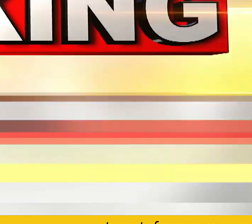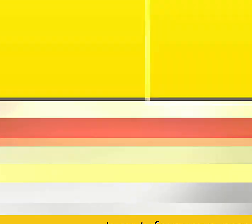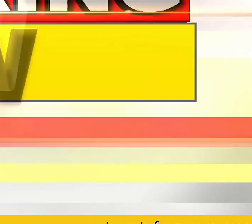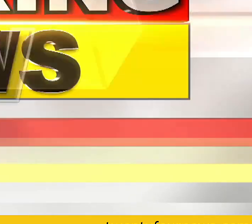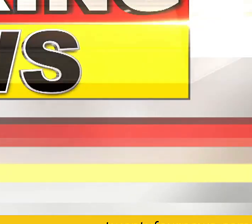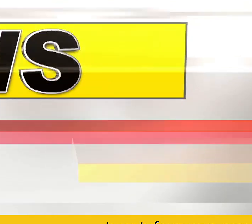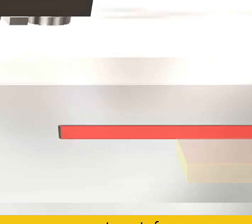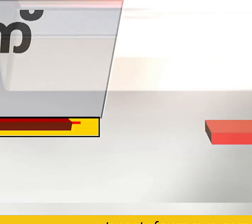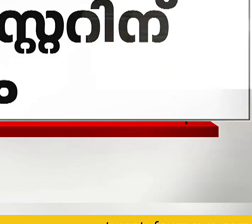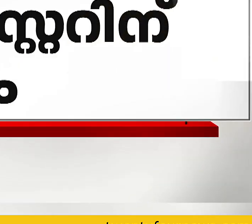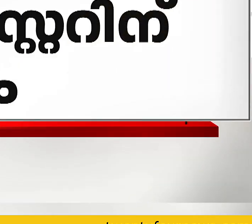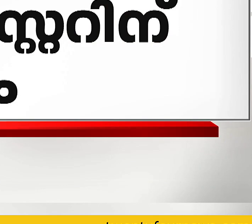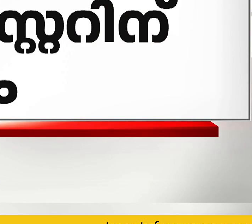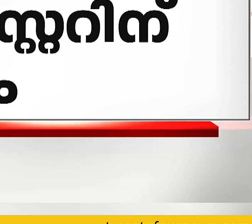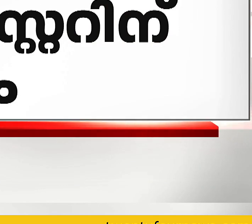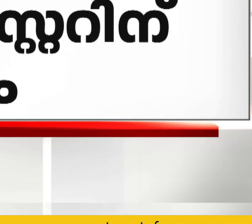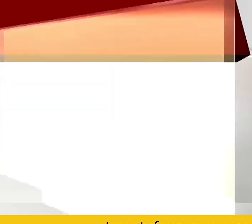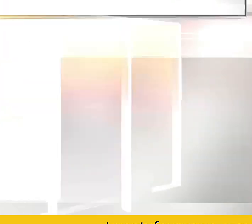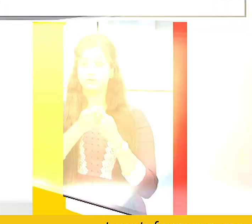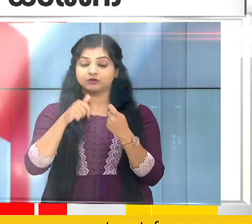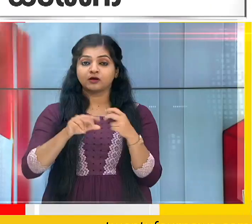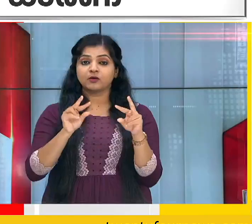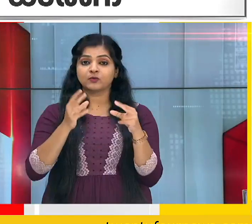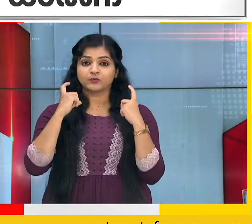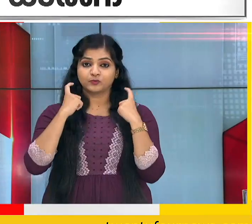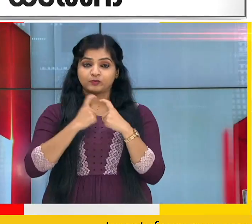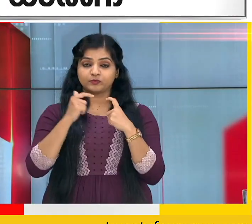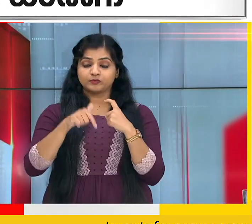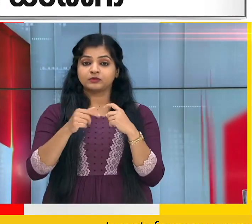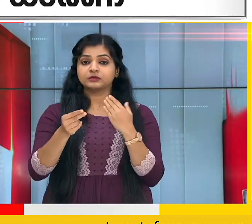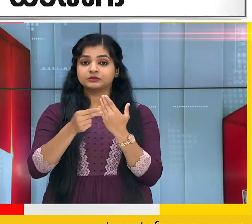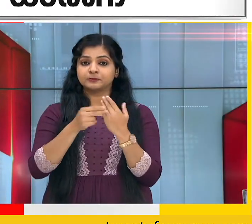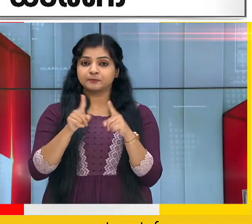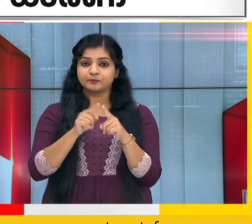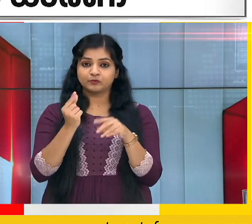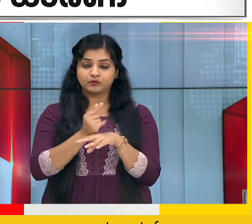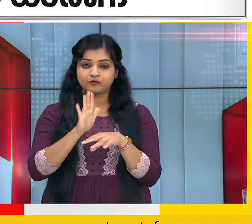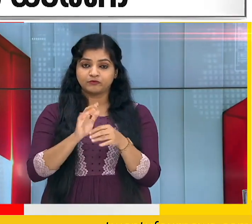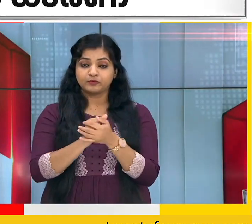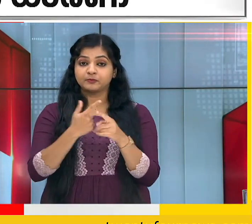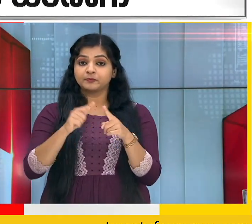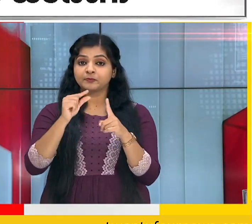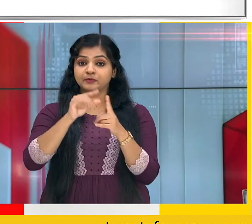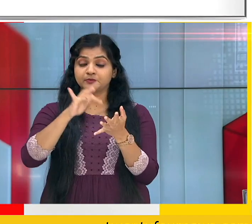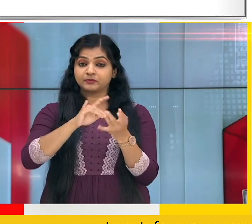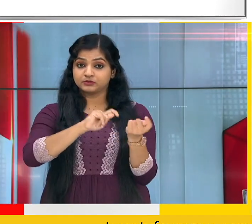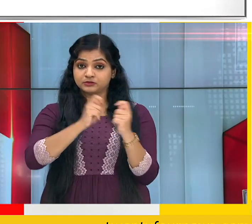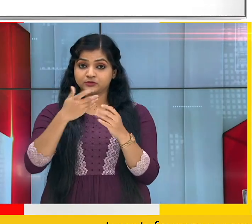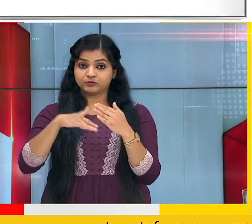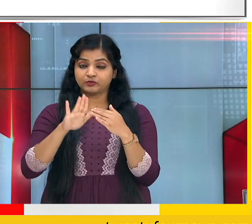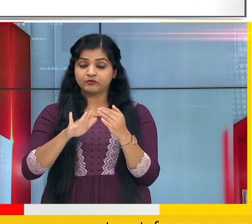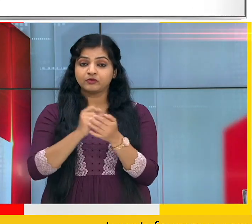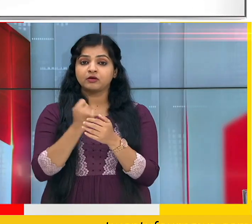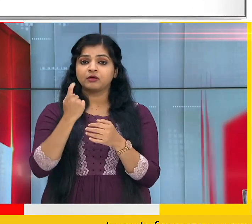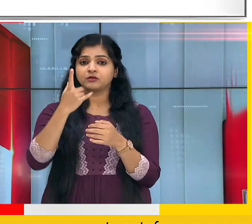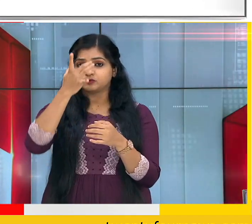ഘടകമാണ്. നിലവിൽ വനംവകുപ്പിന്റെ കയ്യിൽ ഇപ്പോഴുള്ള റേഡിയോ കോളർ, അത് സിം ഉപയോഗിച്ചുള്ളതാണ്. അത് ഈ പറമ്പിക്കുളത്തേക്ക് മാറ്റുകയാണെങ്കിൽ അവിടെ റേഞ്ചിന്റെ ഉൾപ്പെടെ